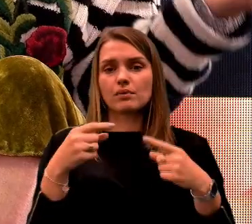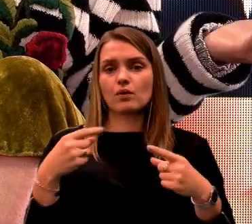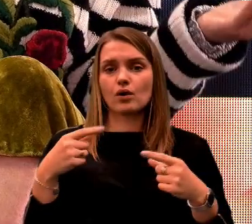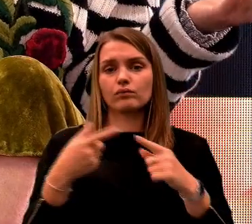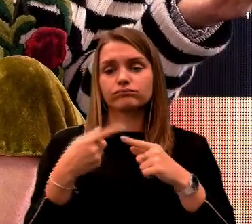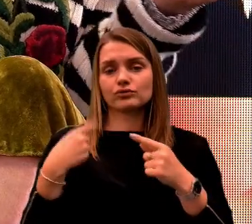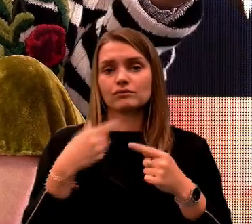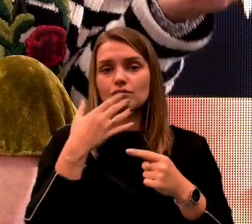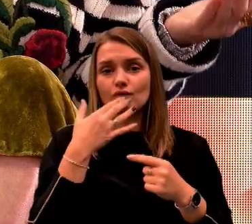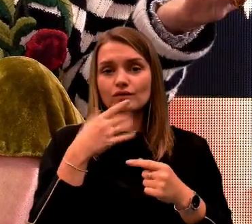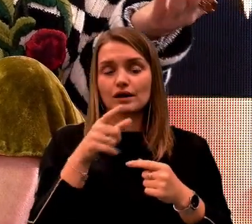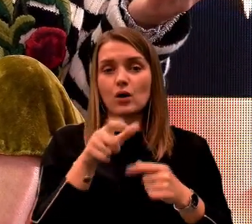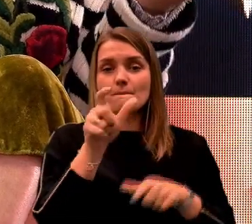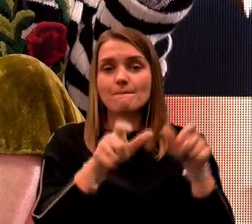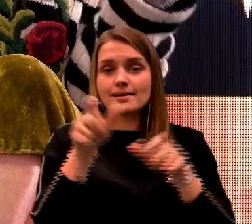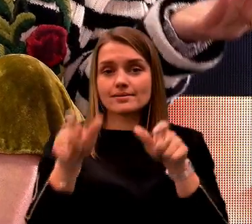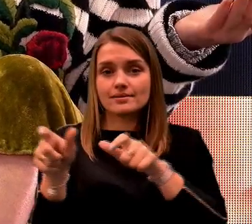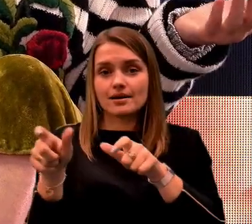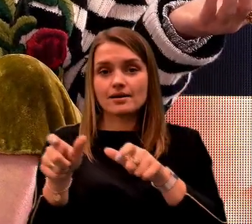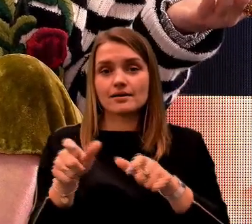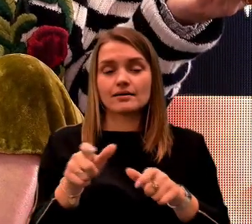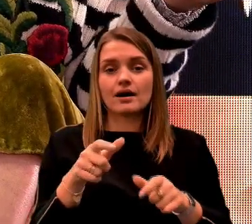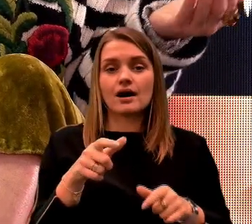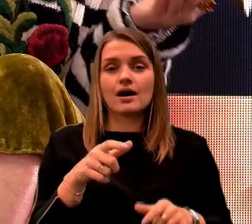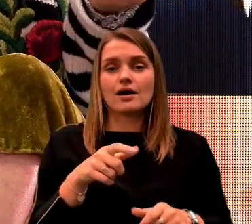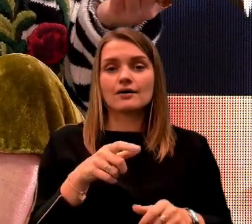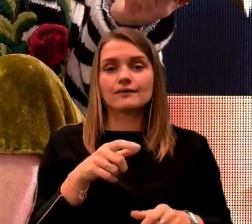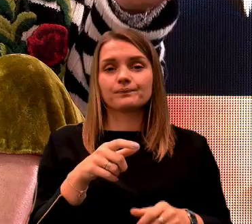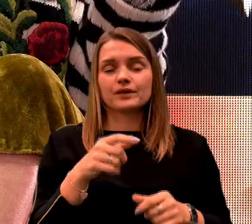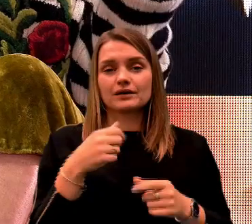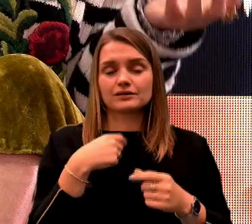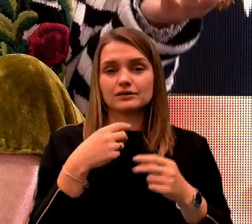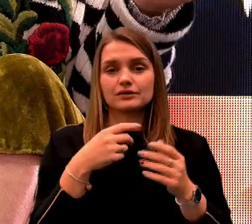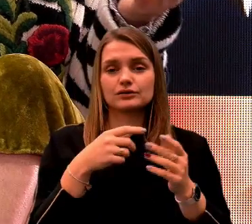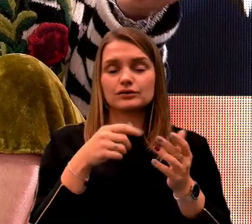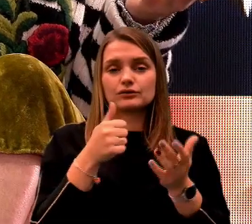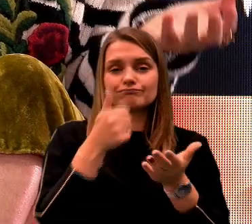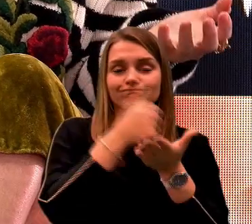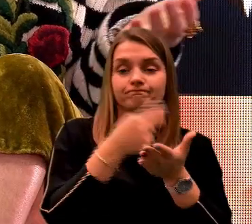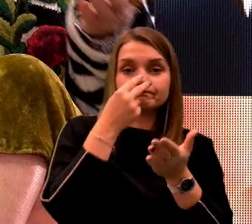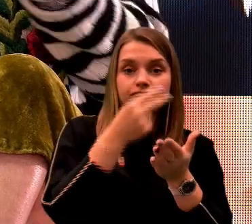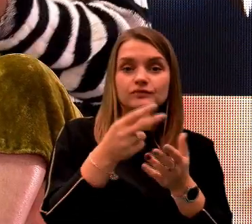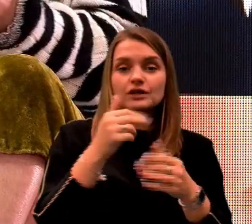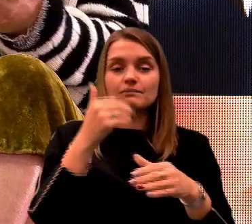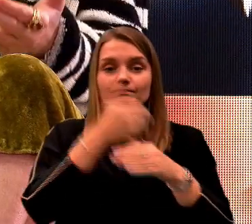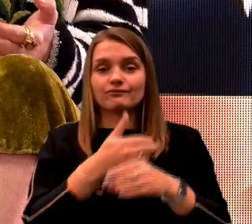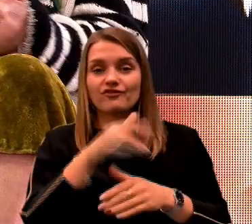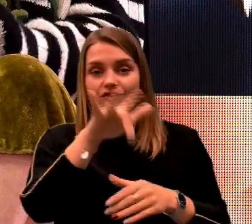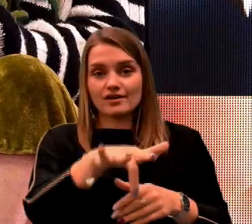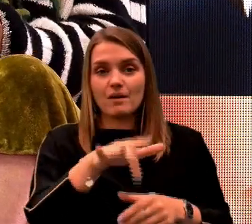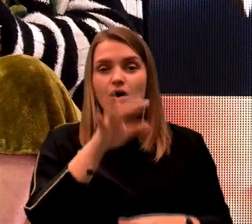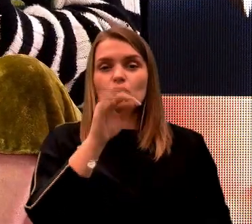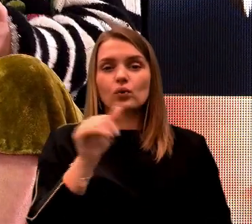ten folwarczny raczej brzmi tak niefajnie z punktu widzenia bycia w takiej firmie, a ten